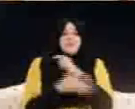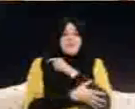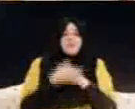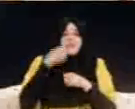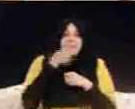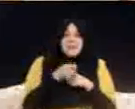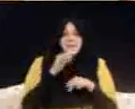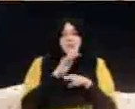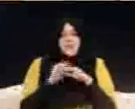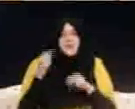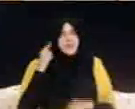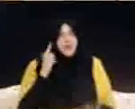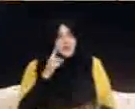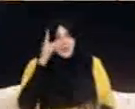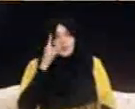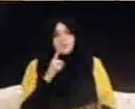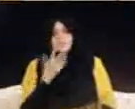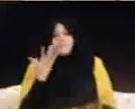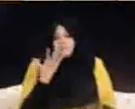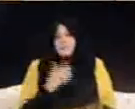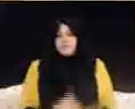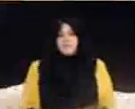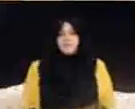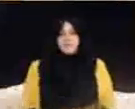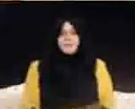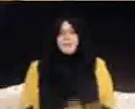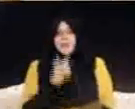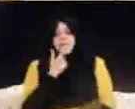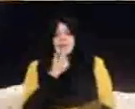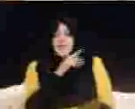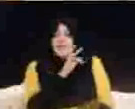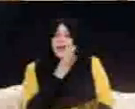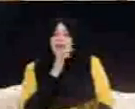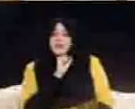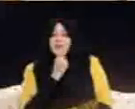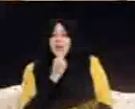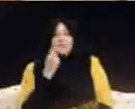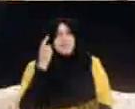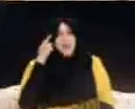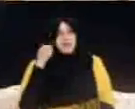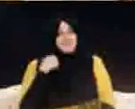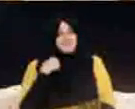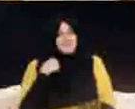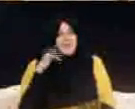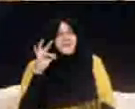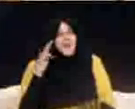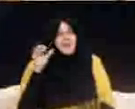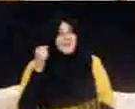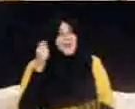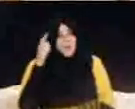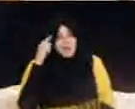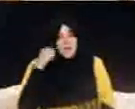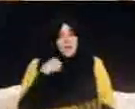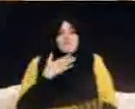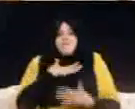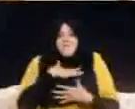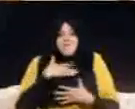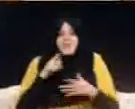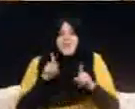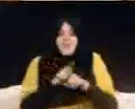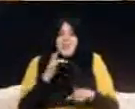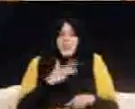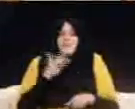خوك يقول أختي راهي تزكي، اختي تفكرني باش تعطي لي الزكاه، وانت تفرحيه كي تقدمي له هذاك